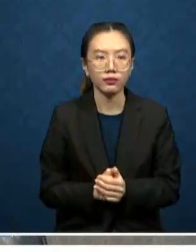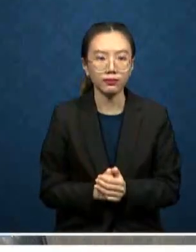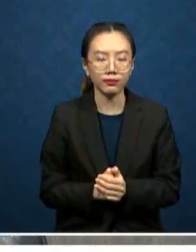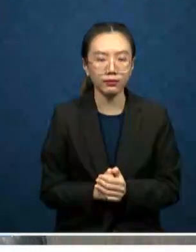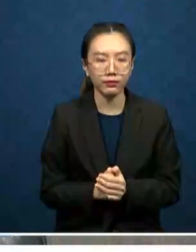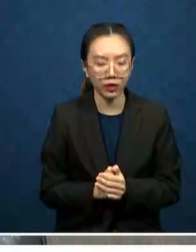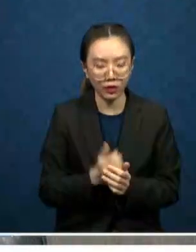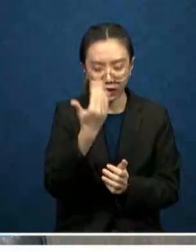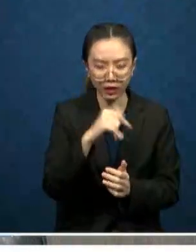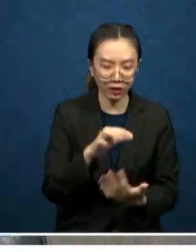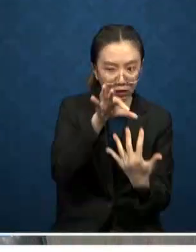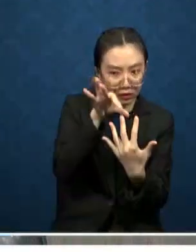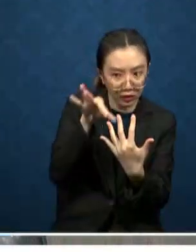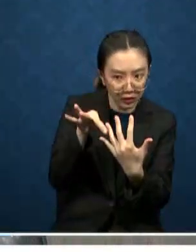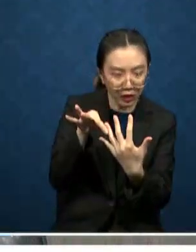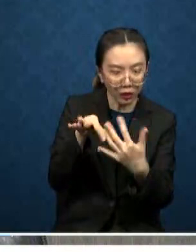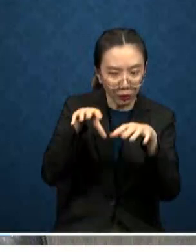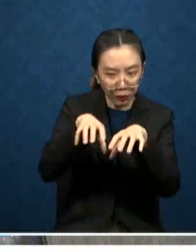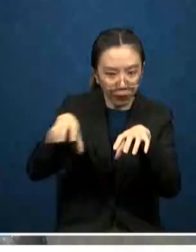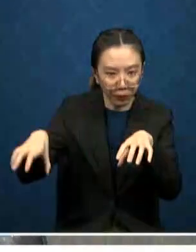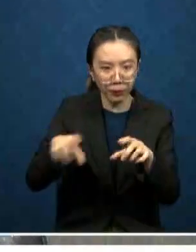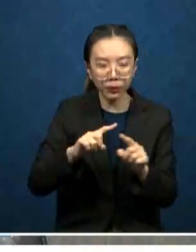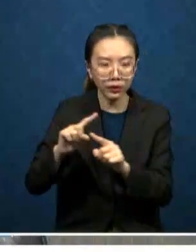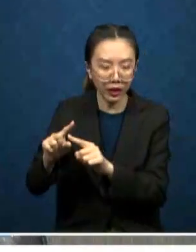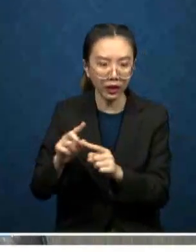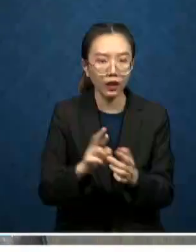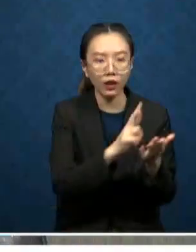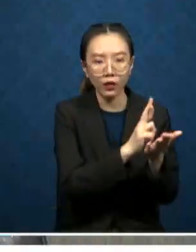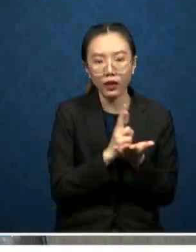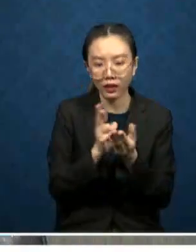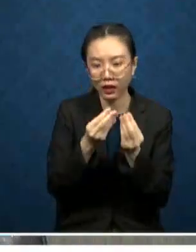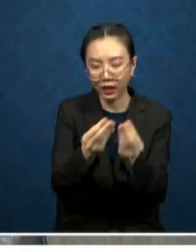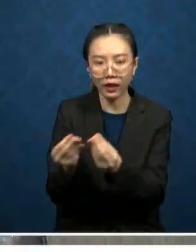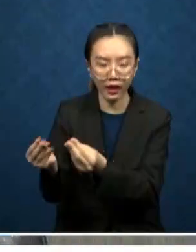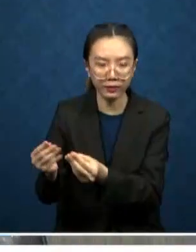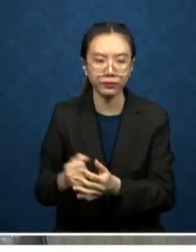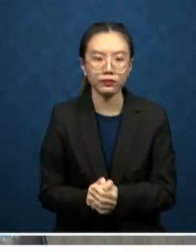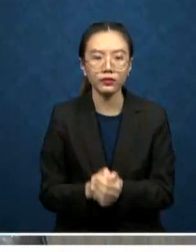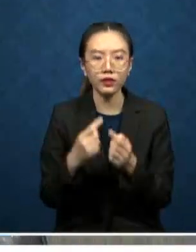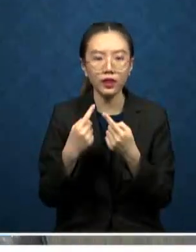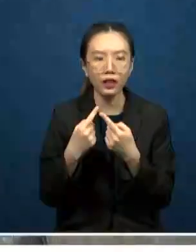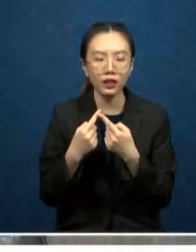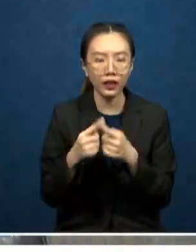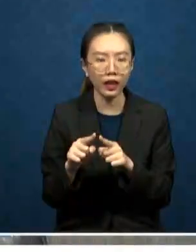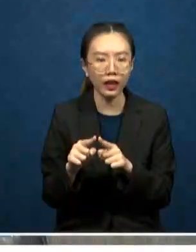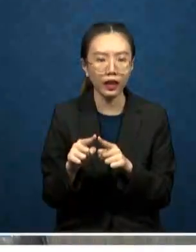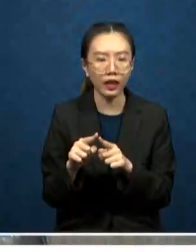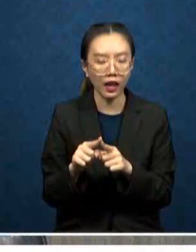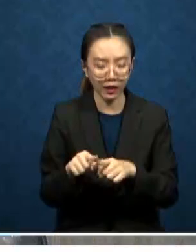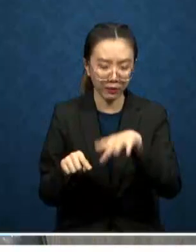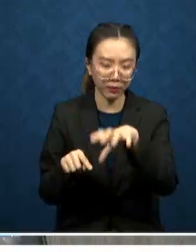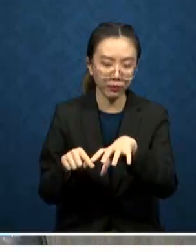องค์กรเลือกหน่วยงานที่ทำได้ดีแต่ว่าประเด็นคือเราคงไม่ต้องการแค่หน่วยงานนั้นหน่วยงาน